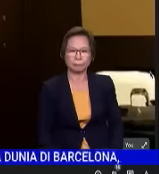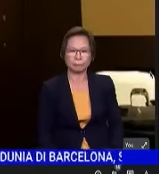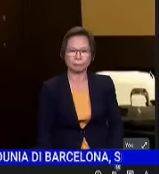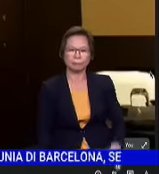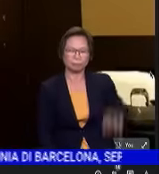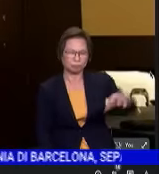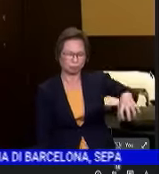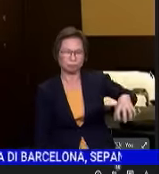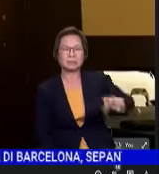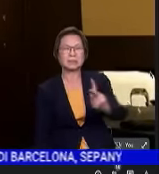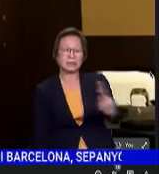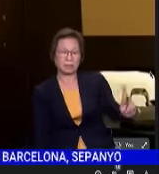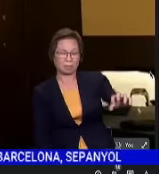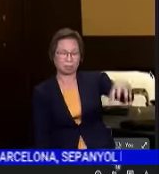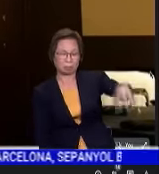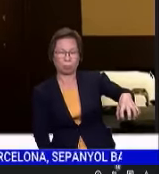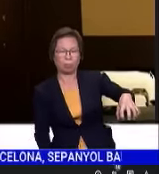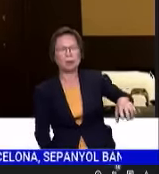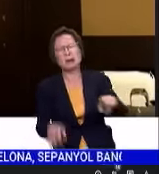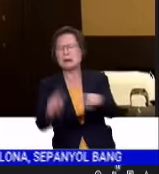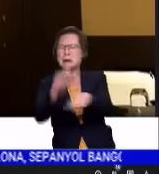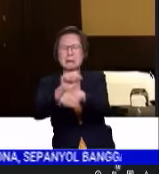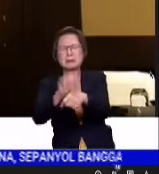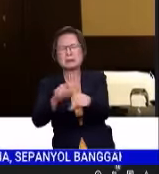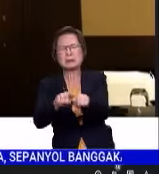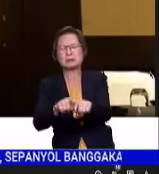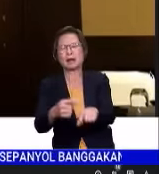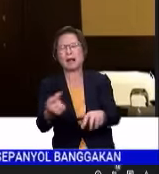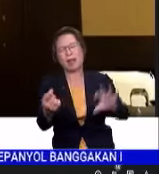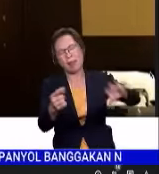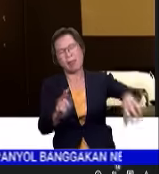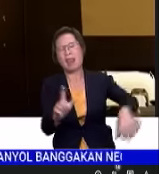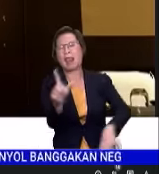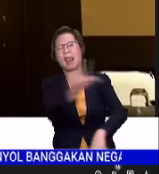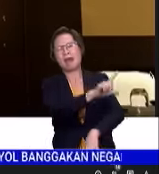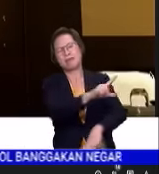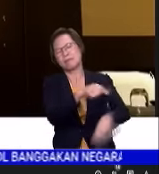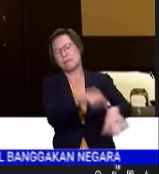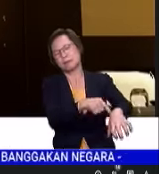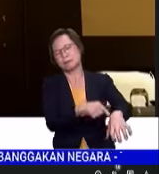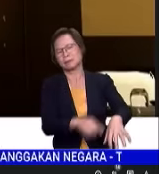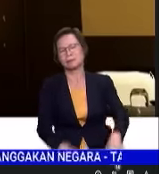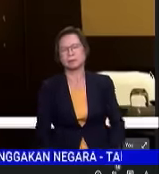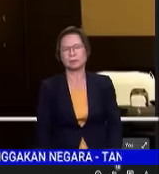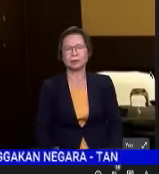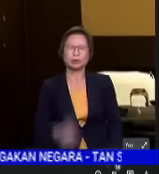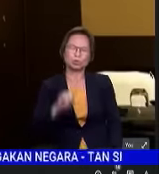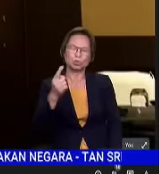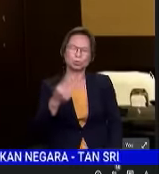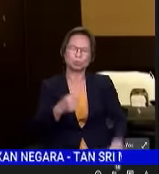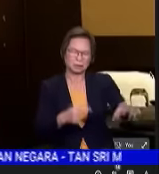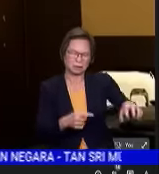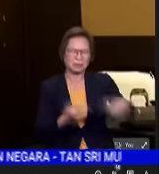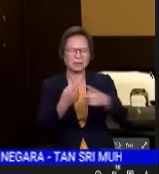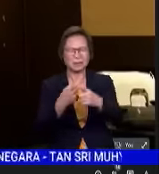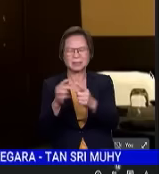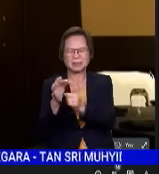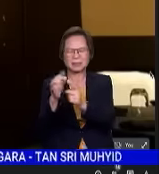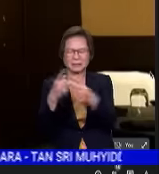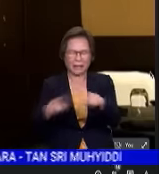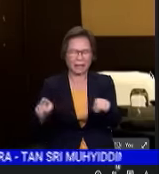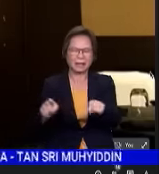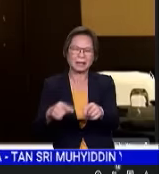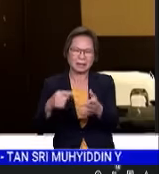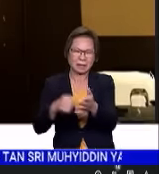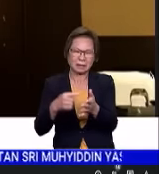Posisi itu kalau ikutkan peranan sama saja. Left back dan juga right back adalah peranan yang sama. Cuma kedudukan tu agak berbezalah. So